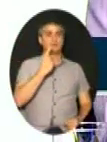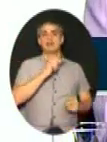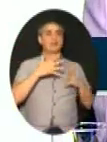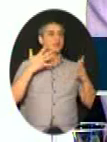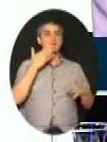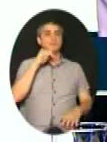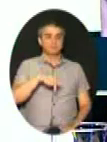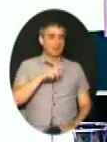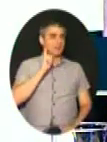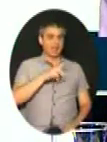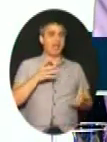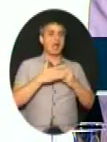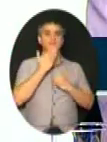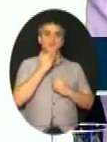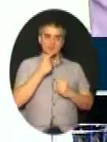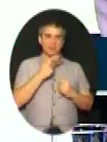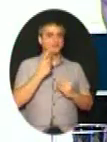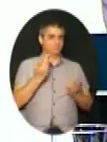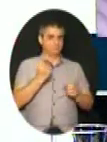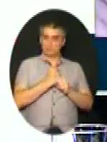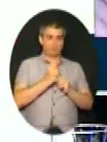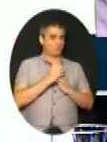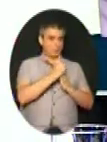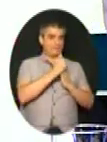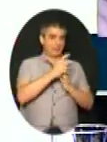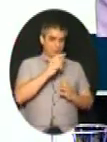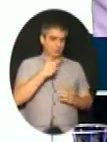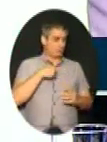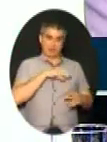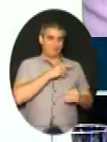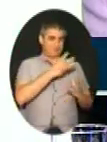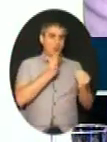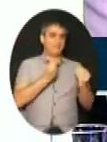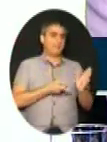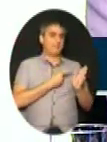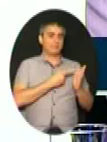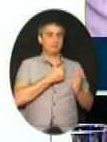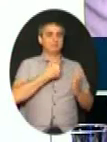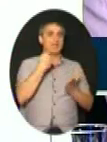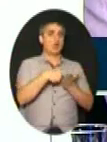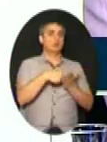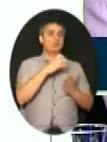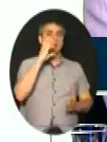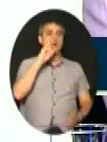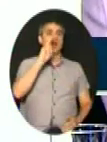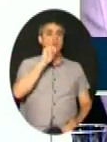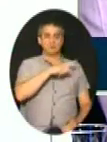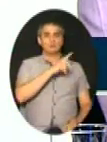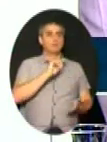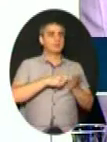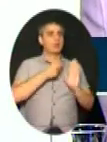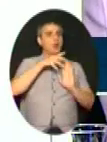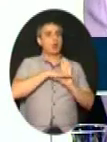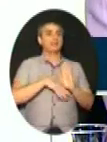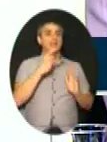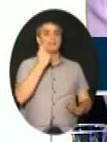ביותר במדינת ישראל שנקרא עם ישראל, מהלך שמוביל דווקא מישהו שאני חולק עליו בהרבה מאוד דברים, שר האוצר כחלון, מהלך שנועד להוזיל